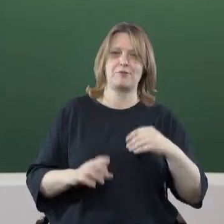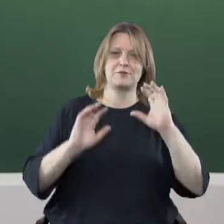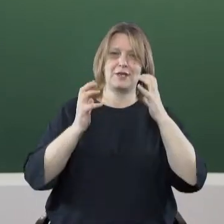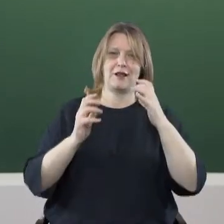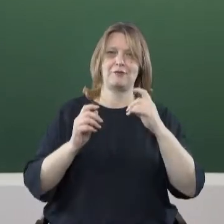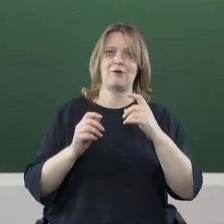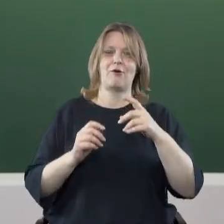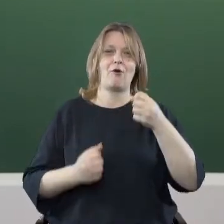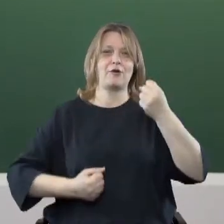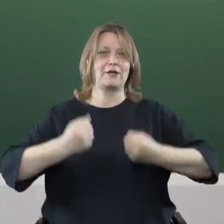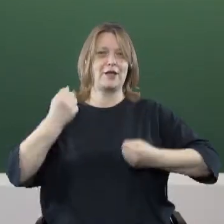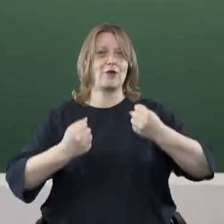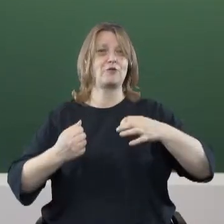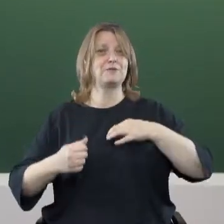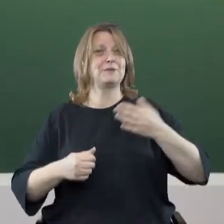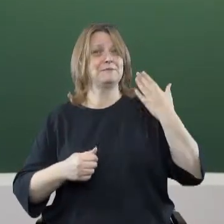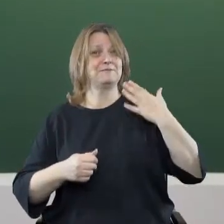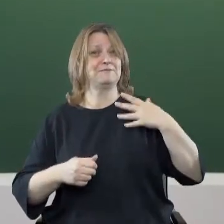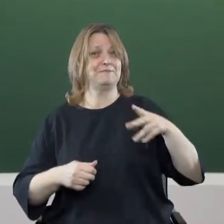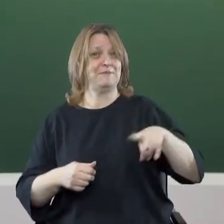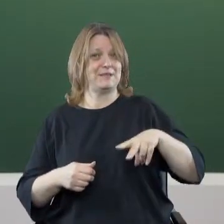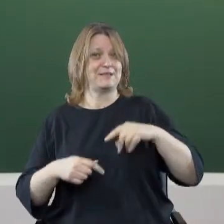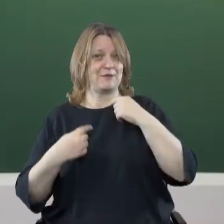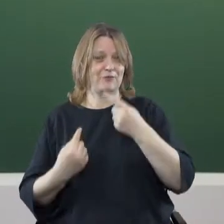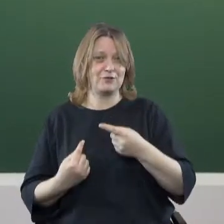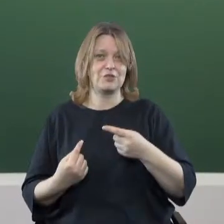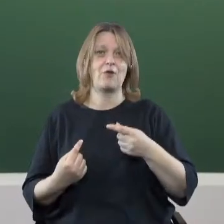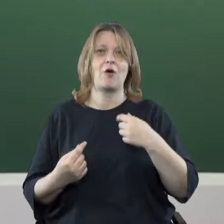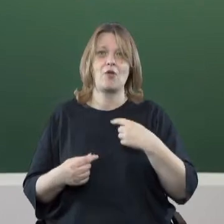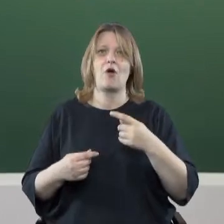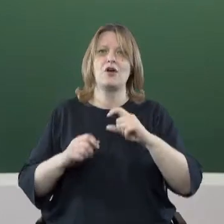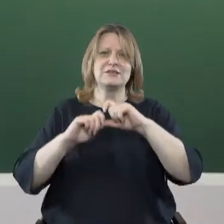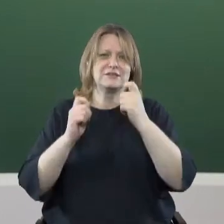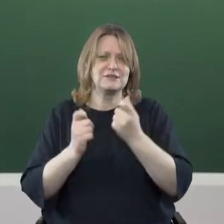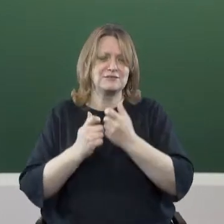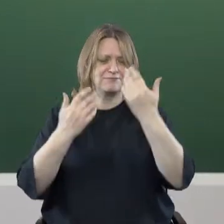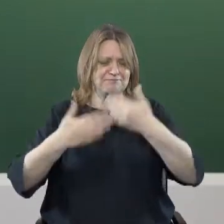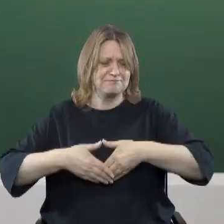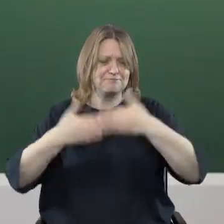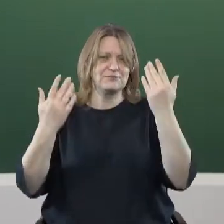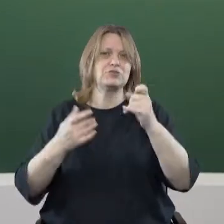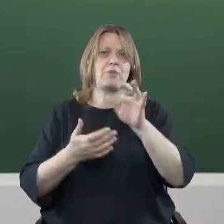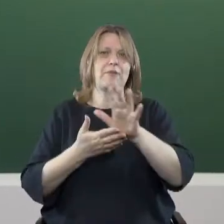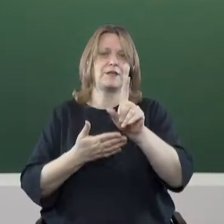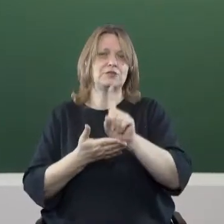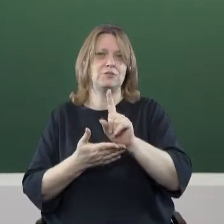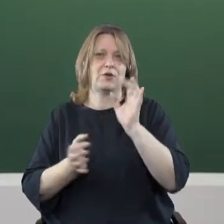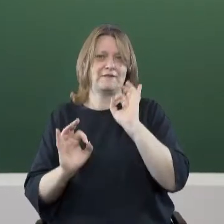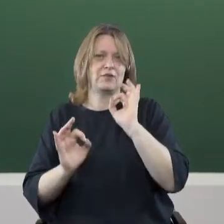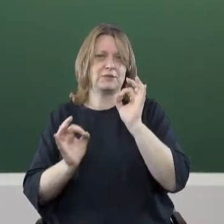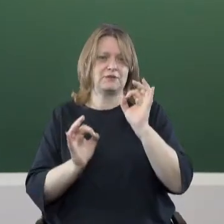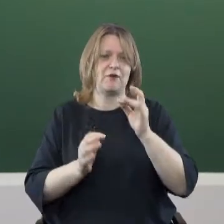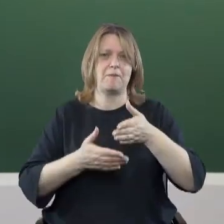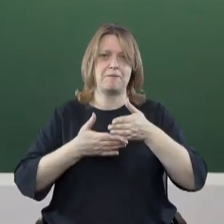o którym pan minister Alwin Gajadur powiedział, które nadaje całą dobę, co 15 minut serwisy informacyjne,